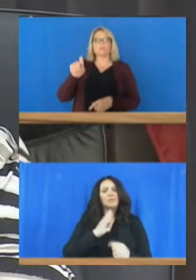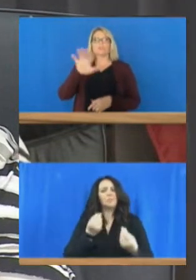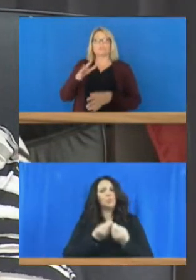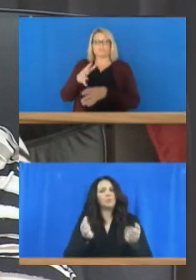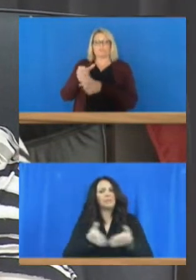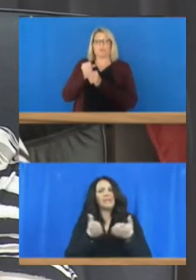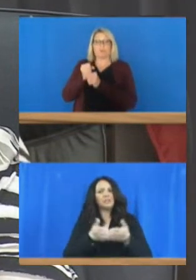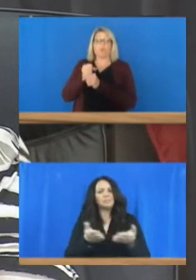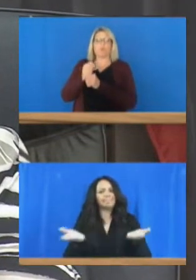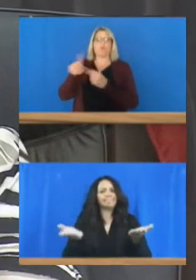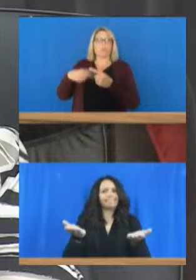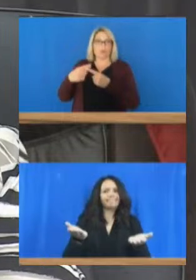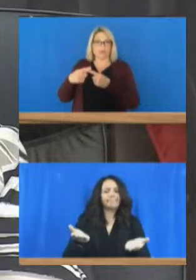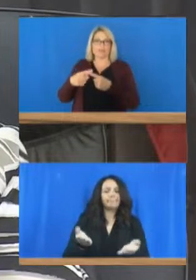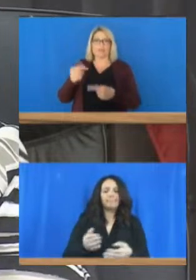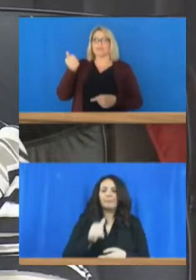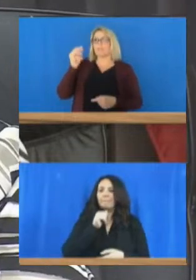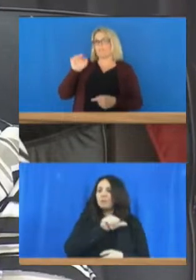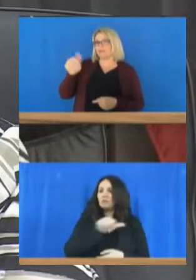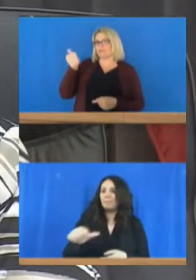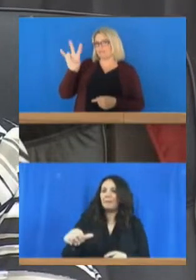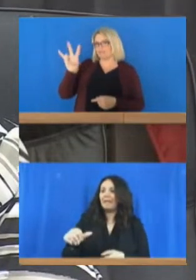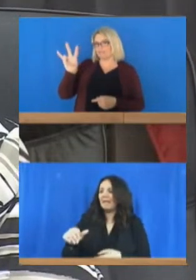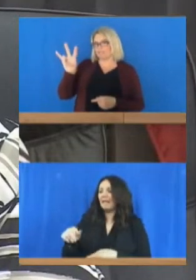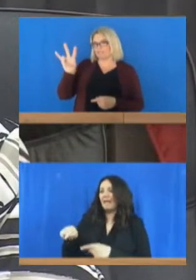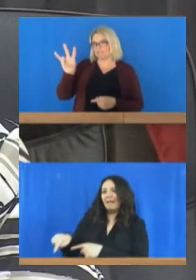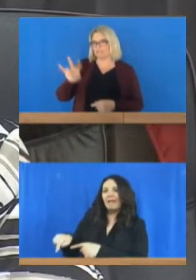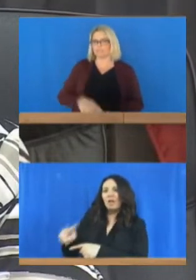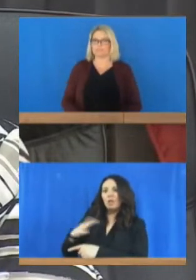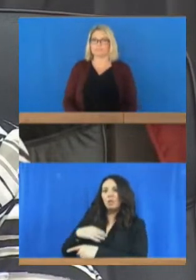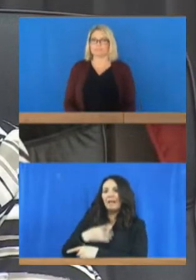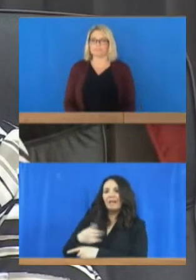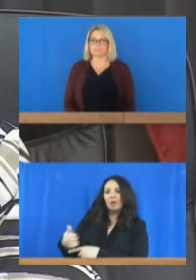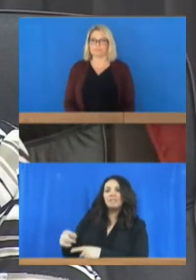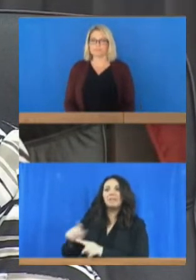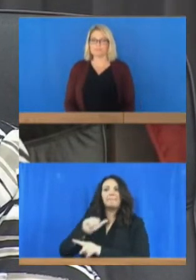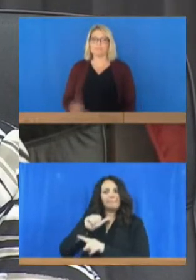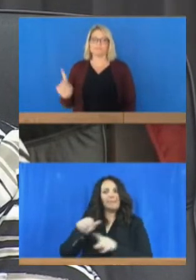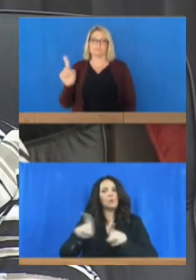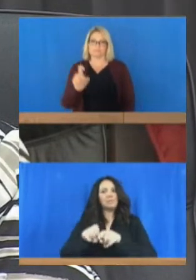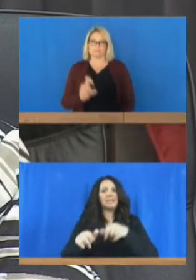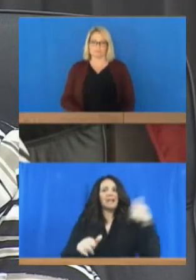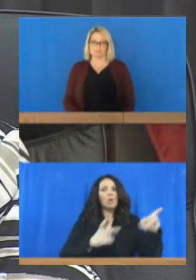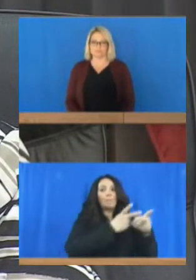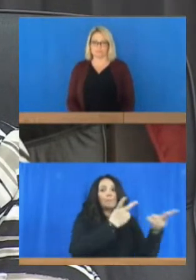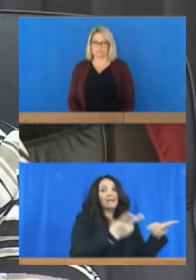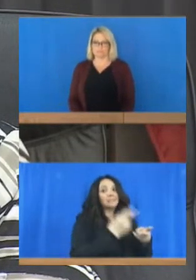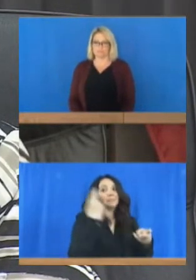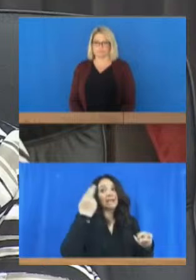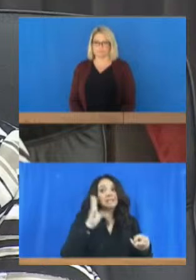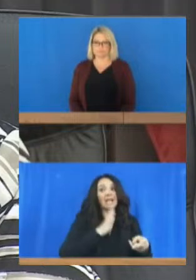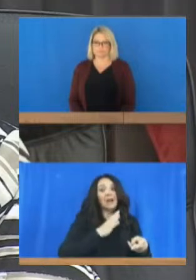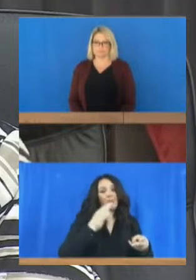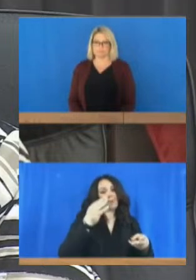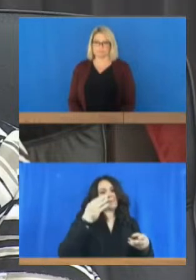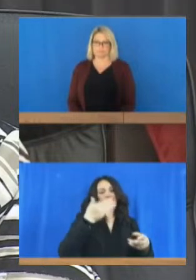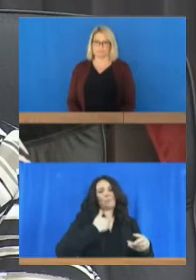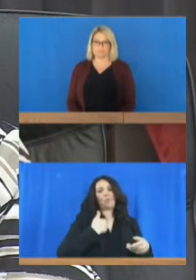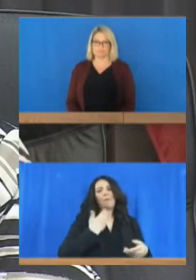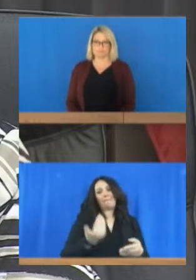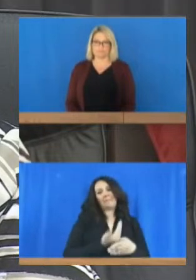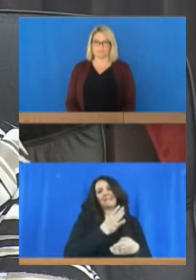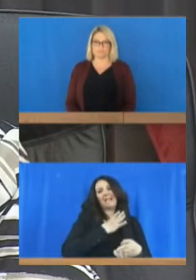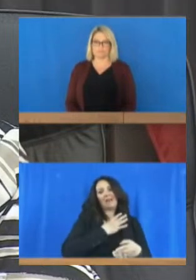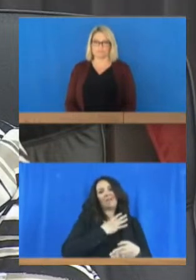Vous avez dit que ça représentait environ 30 000 néo-brunswickois de plus. Je me demandais juste si on pense pouvoir quand même